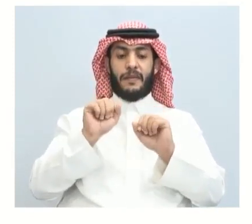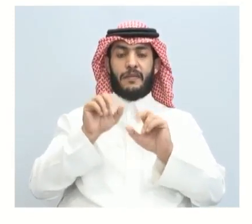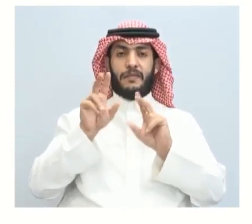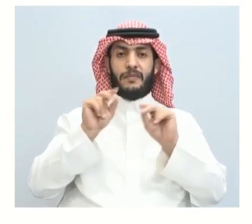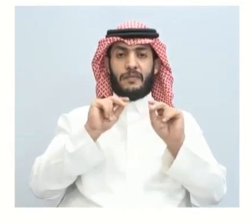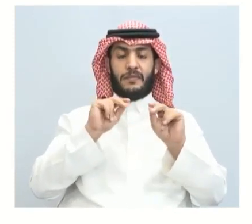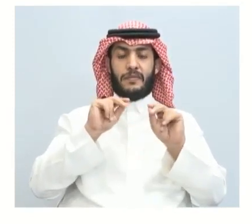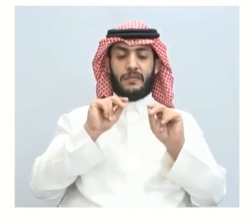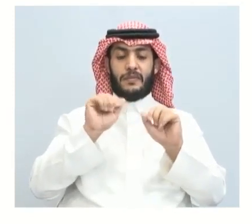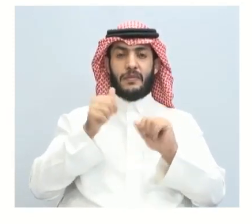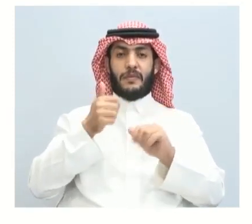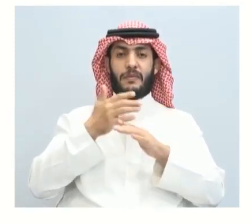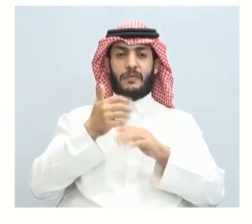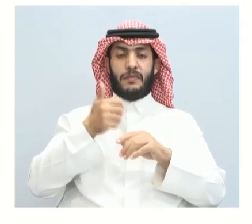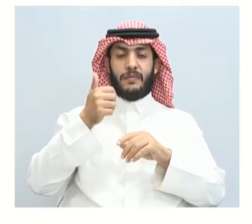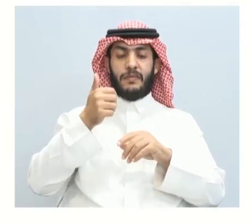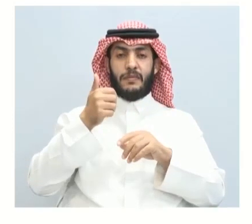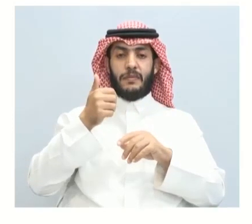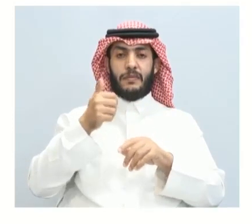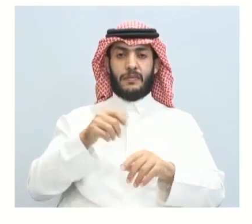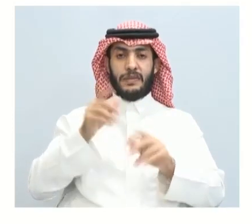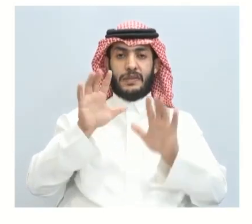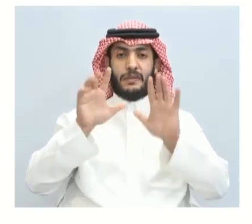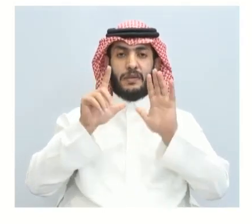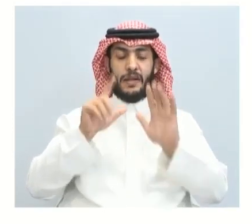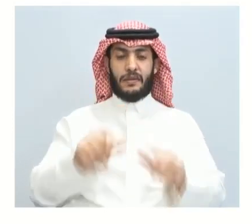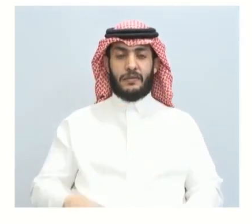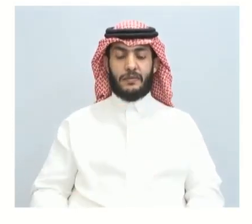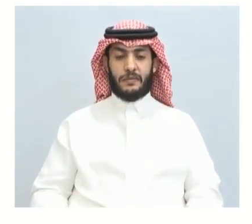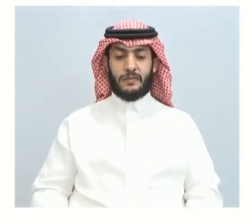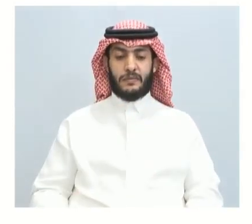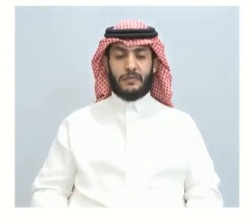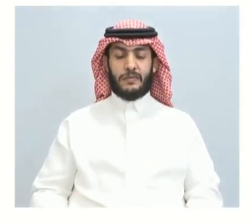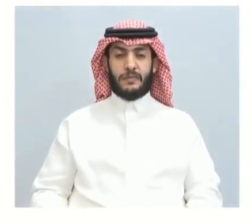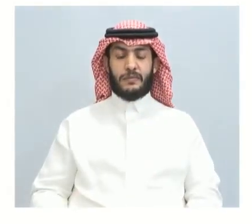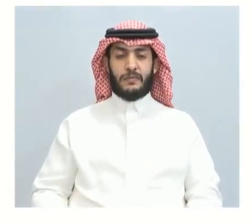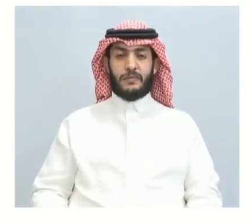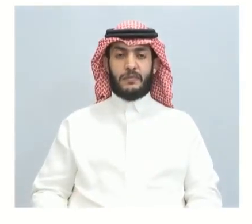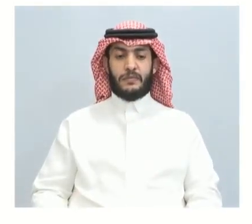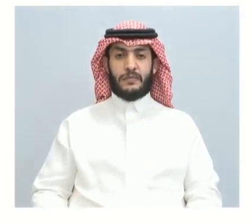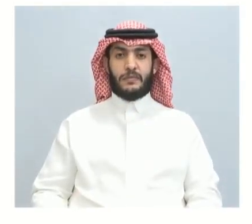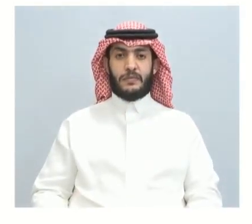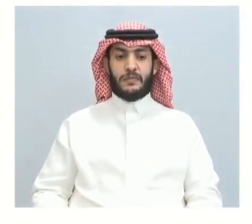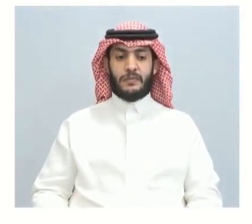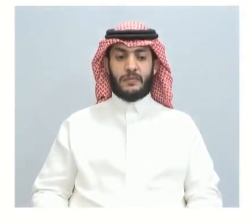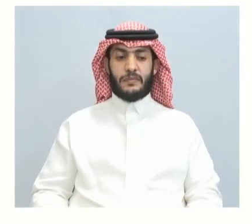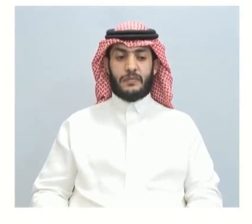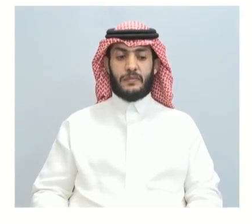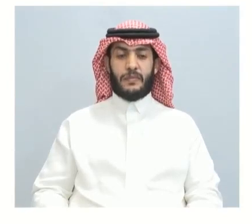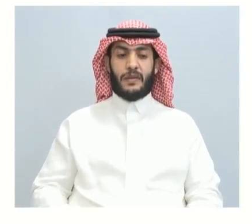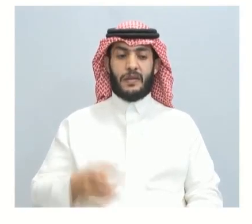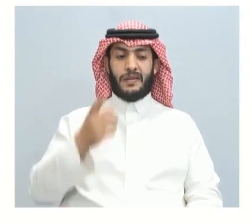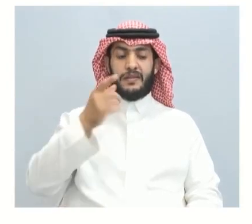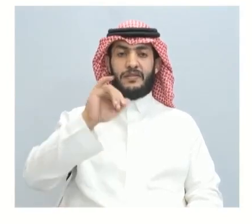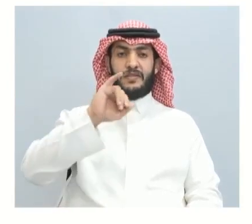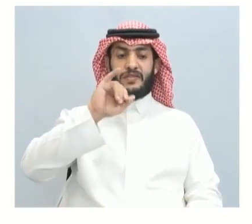متشابهه حتكون زائدا 17 لما نجي للفقره ب جي او اف لاكس نفس الطريقه بجي اقول اب اخذ